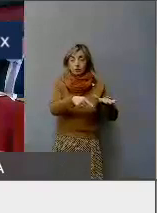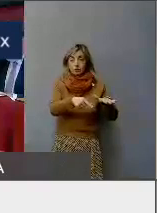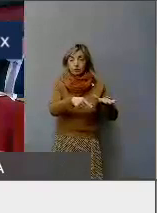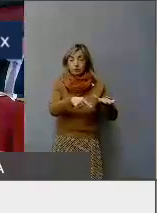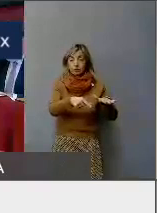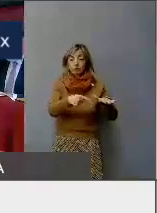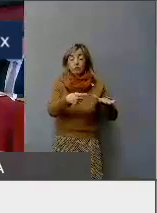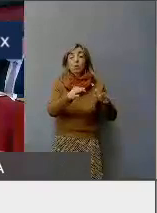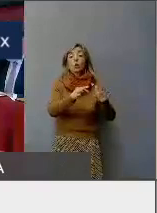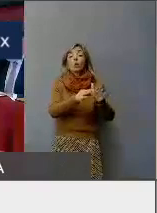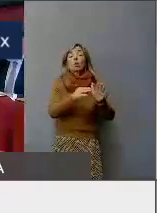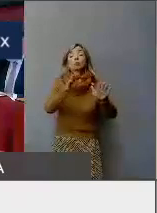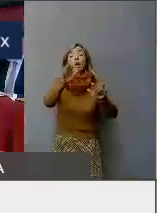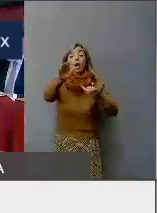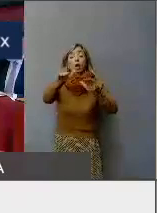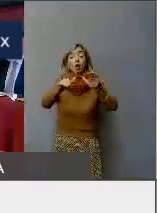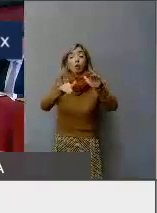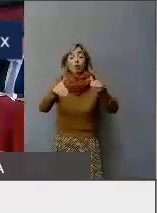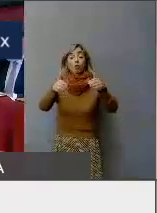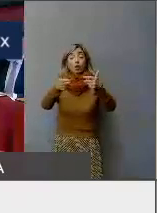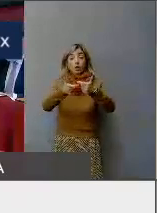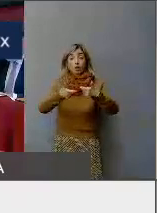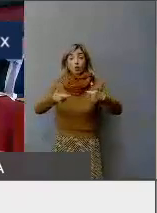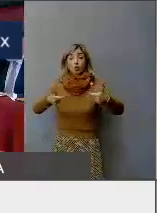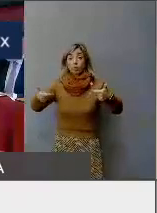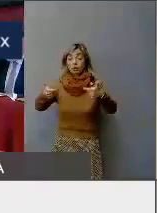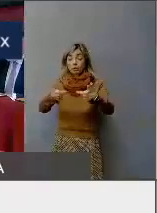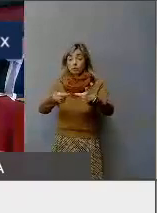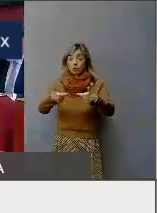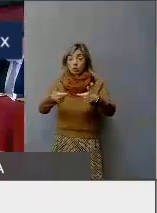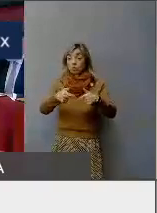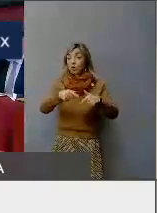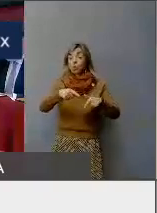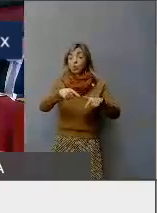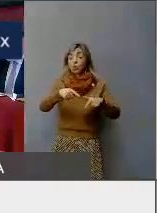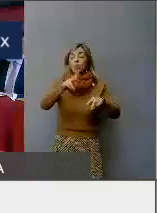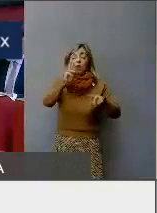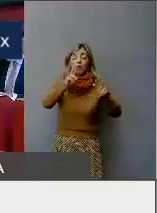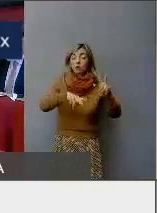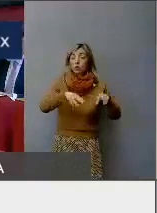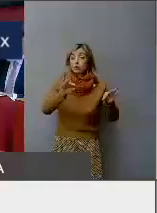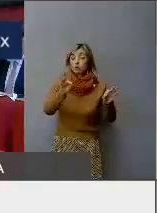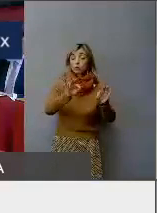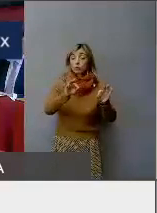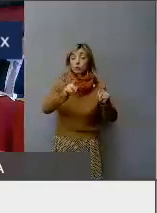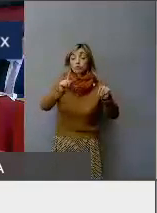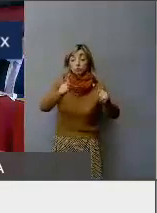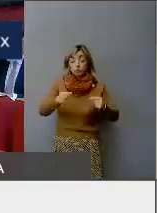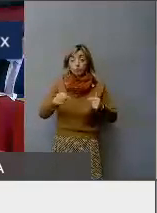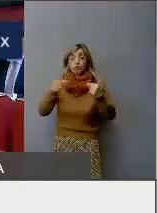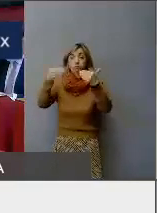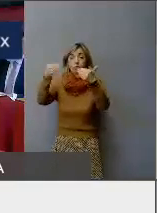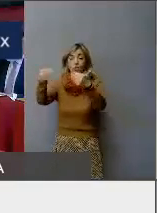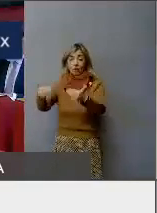commissione non abbia fatto la sua valutazione poi ci sia stata una valutazione successiva proprio perché questi documenti che